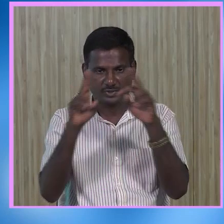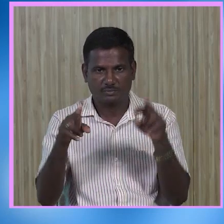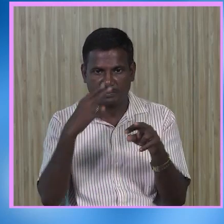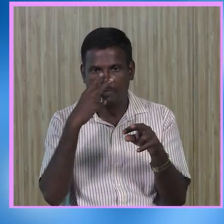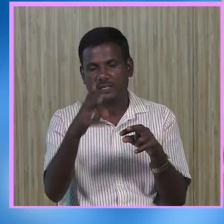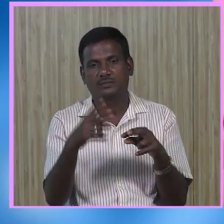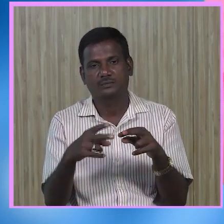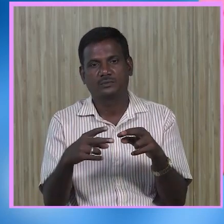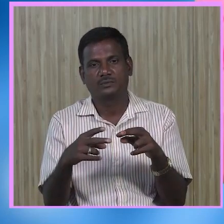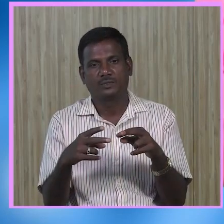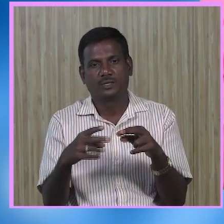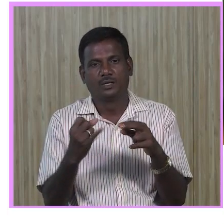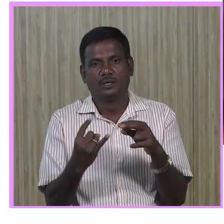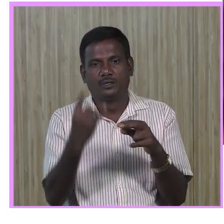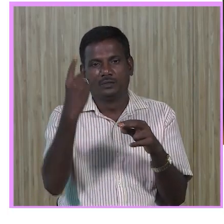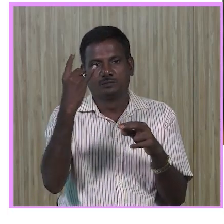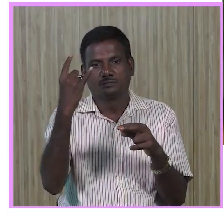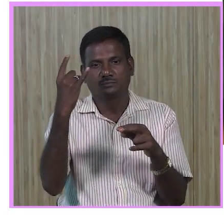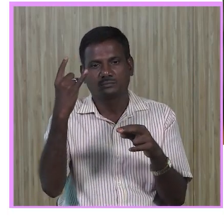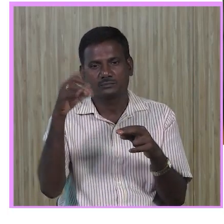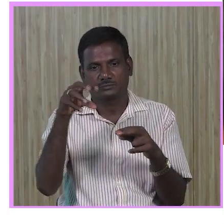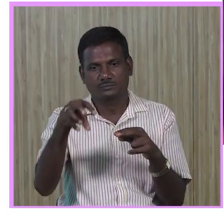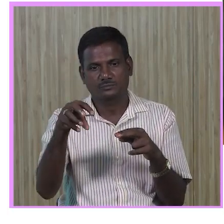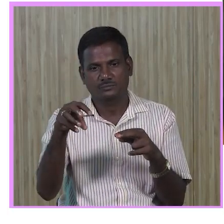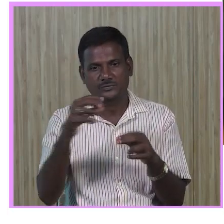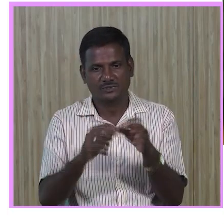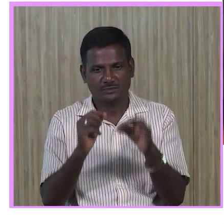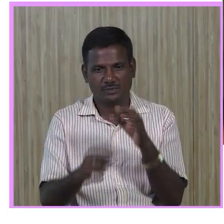அந்த வீடியோவில் ராக்கெட் எரிவிட்டப்படுகிறது,